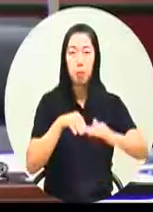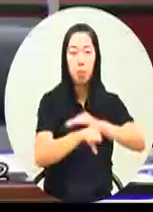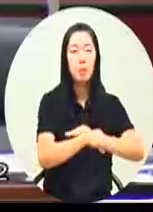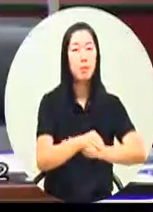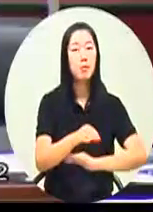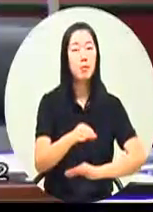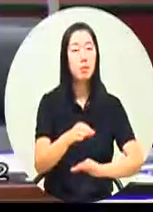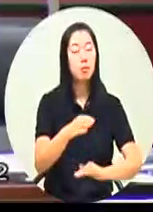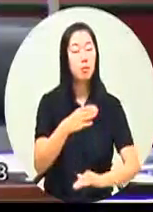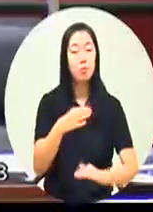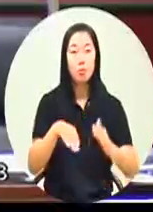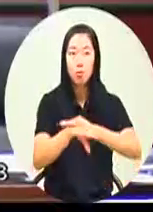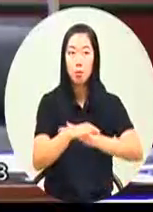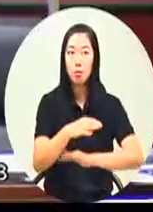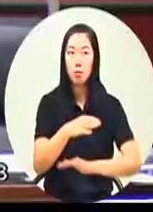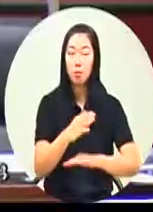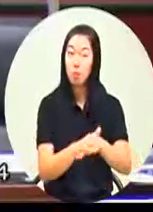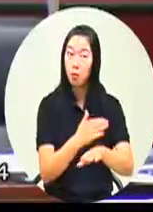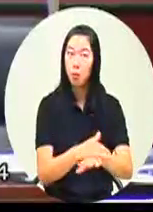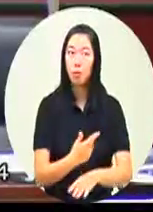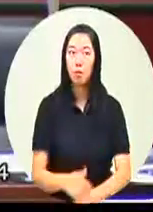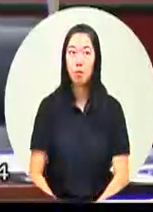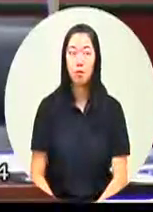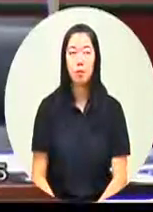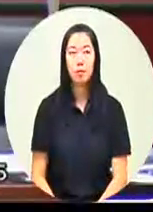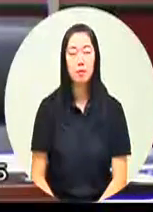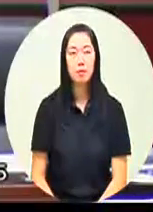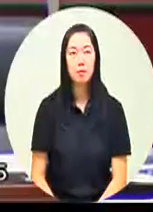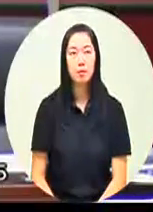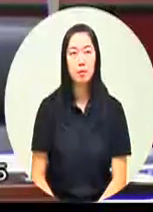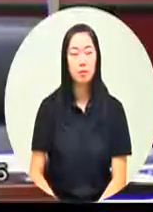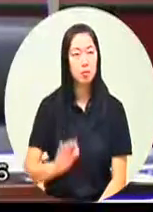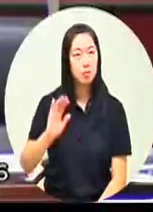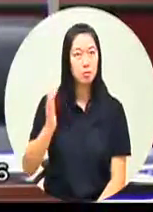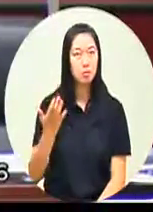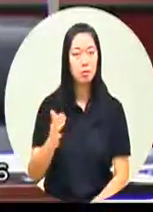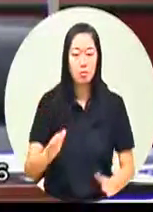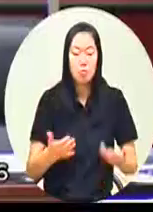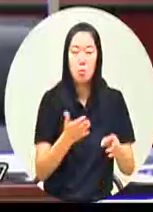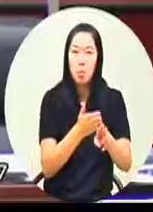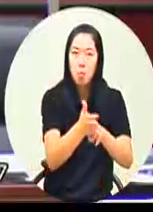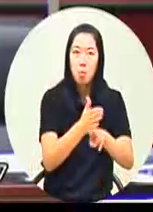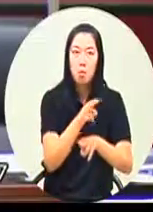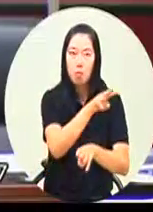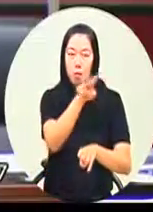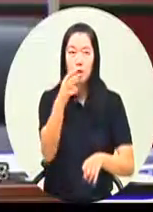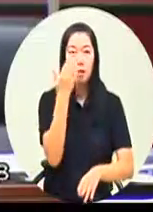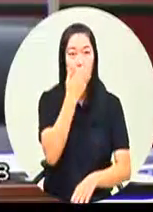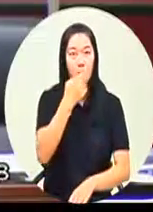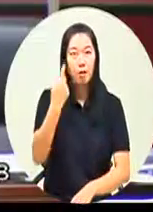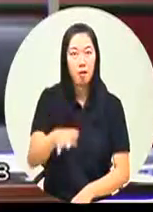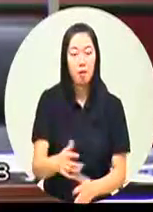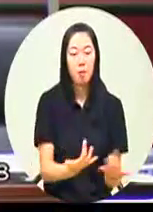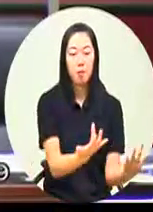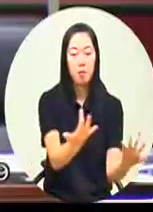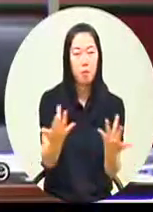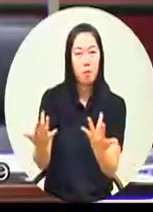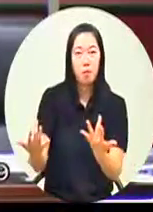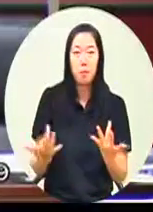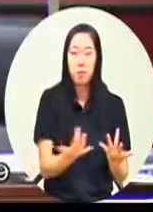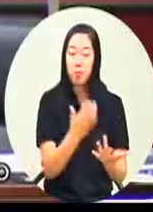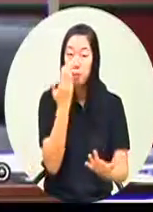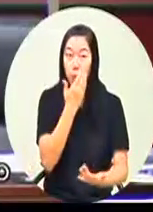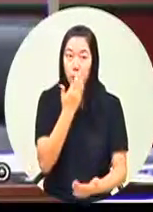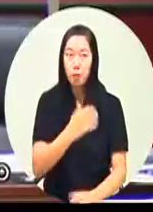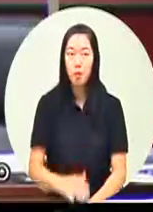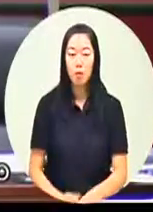不会进入你这个范围里面啊，不会进入你车运行。那轻轨看起来水水，而且还有草坪在上面，但是他是